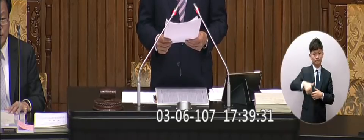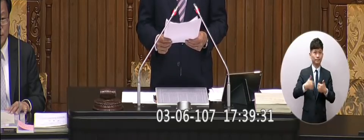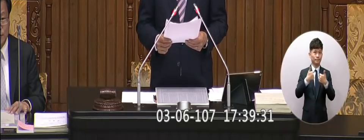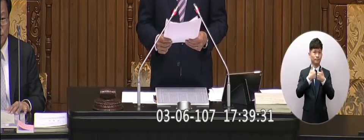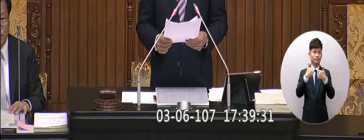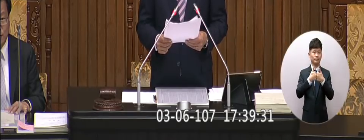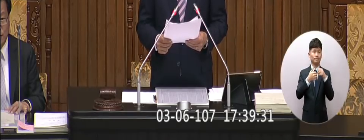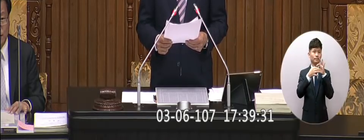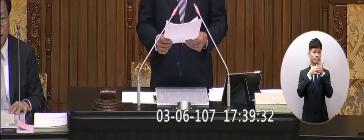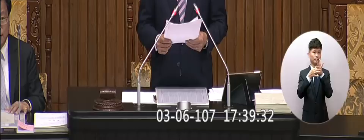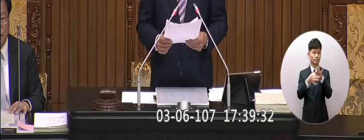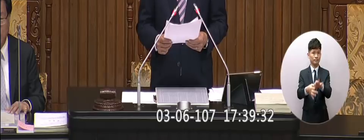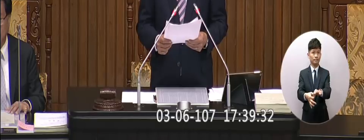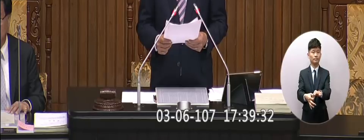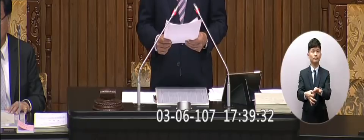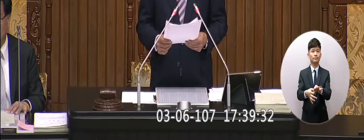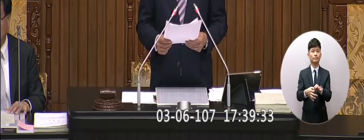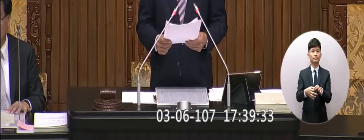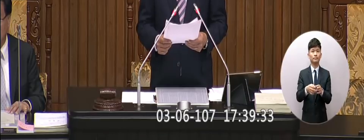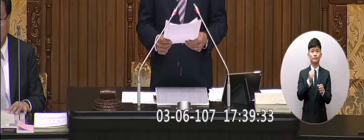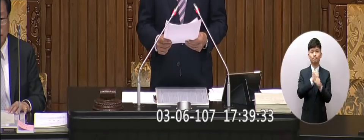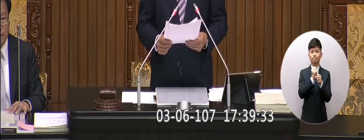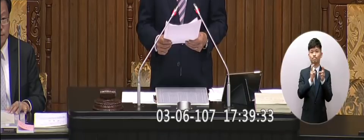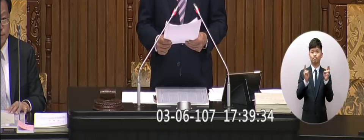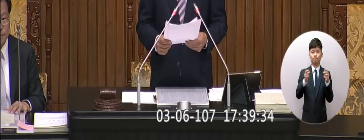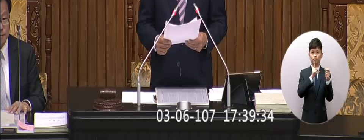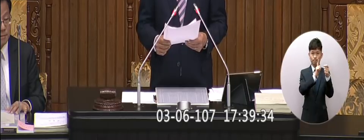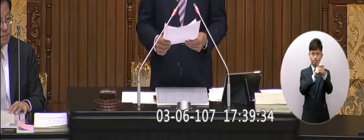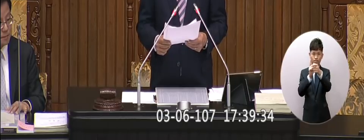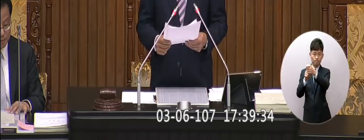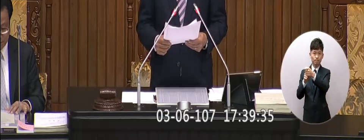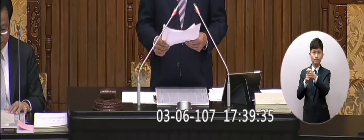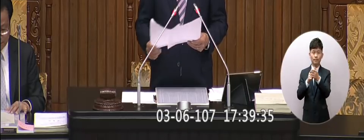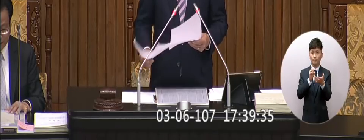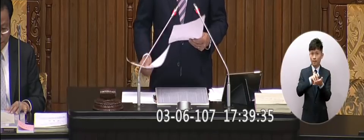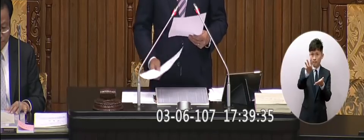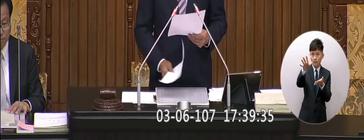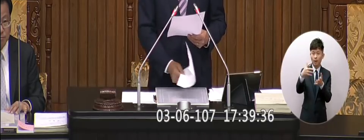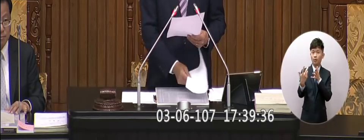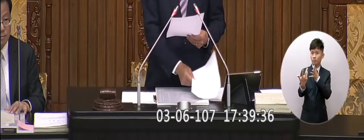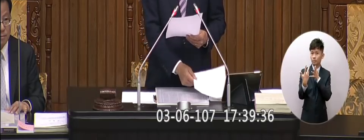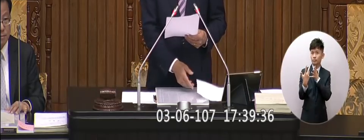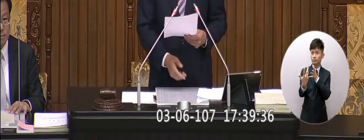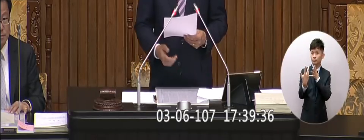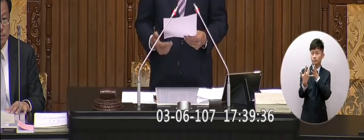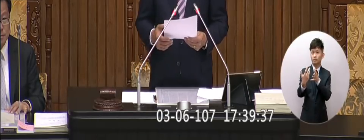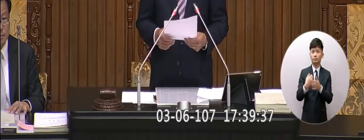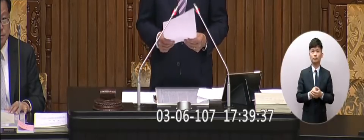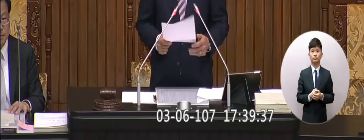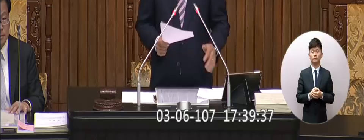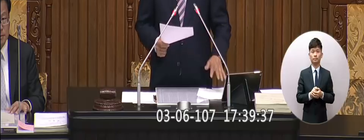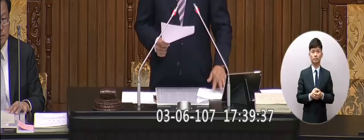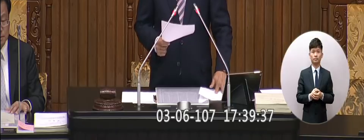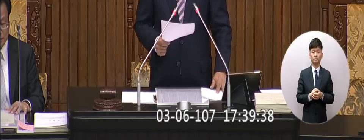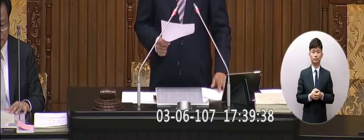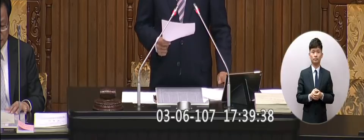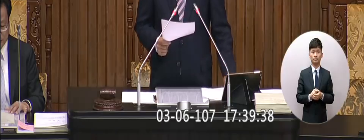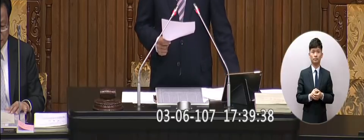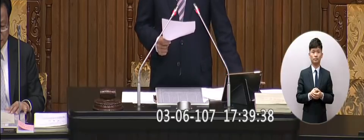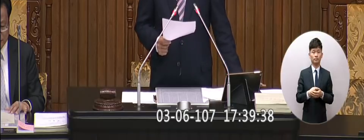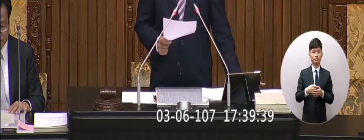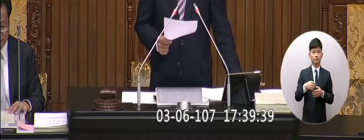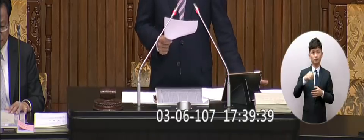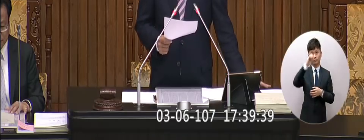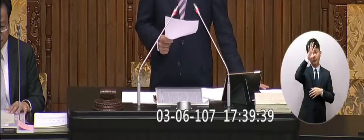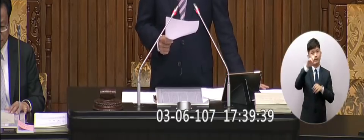议继续进行施政方针及施政报告之质询，继续处理朝